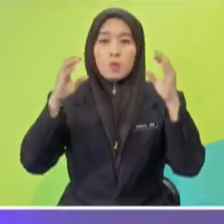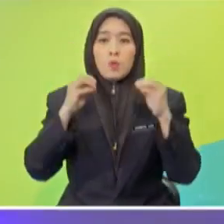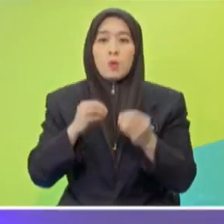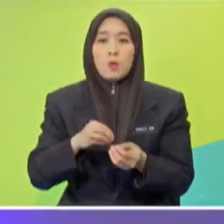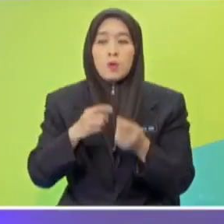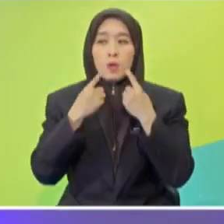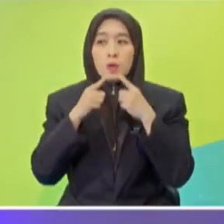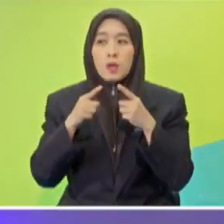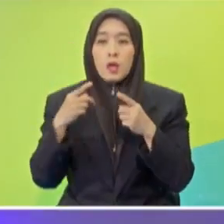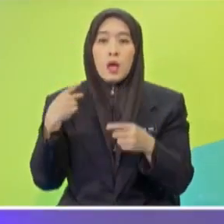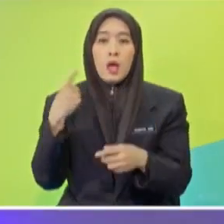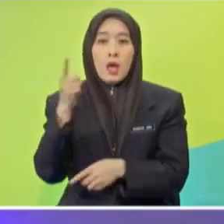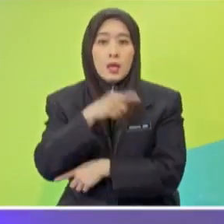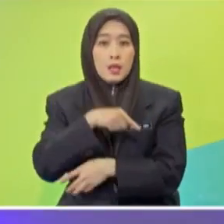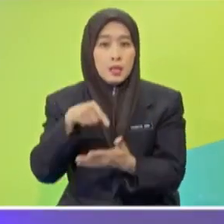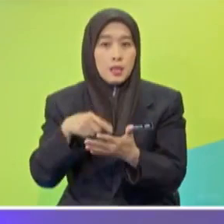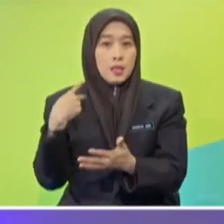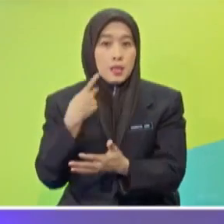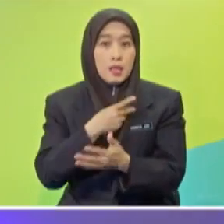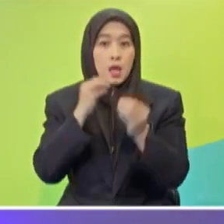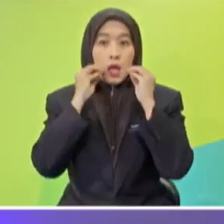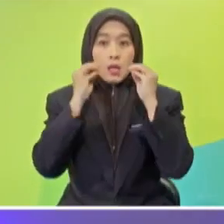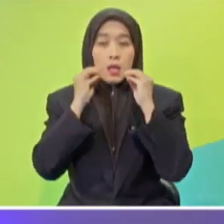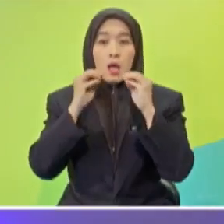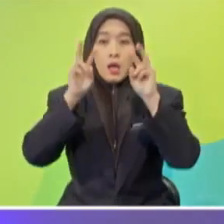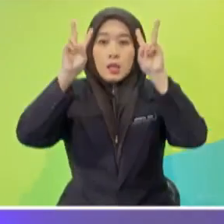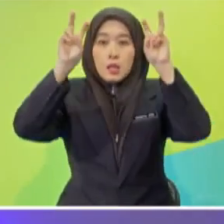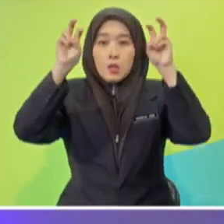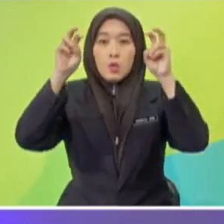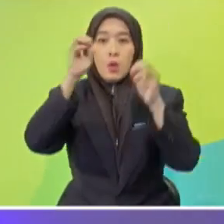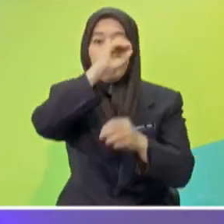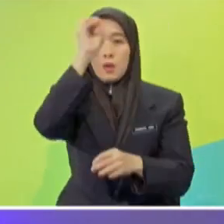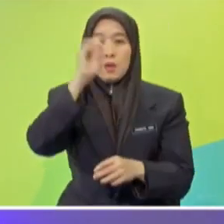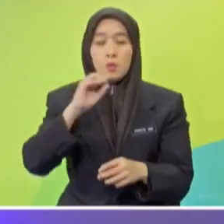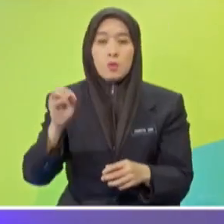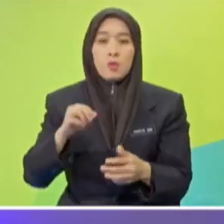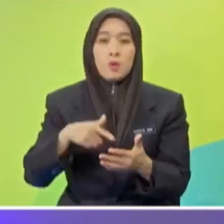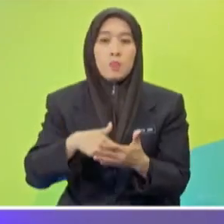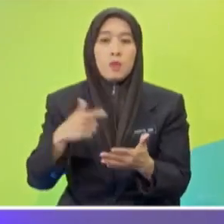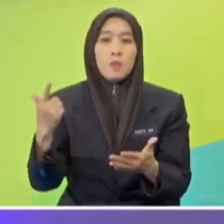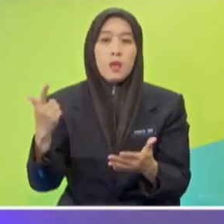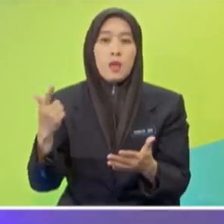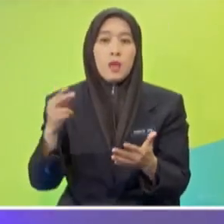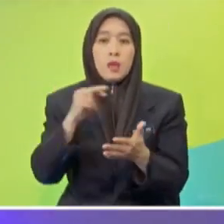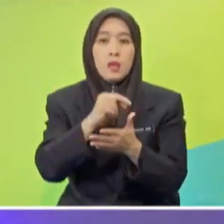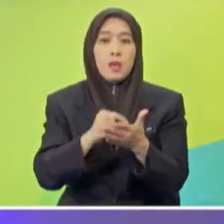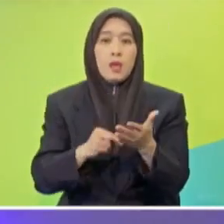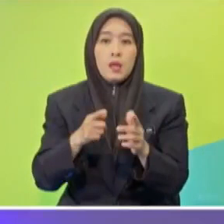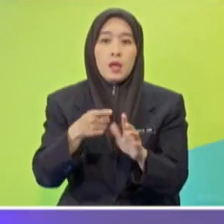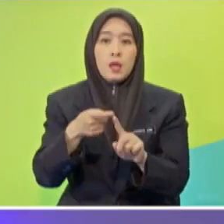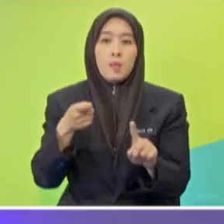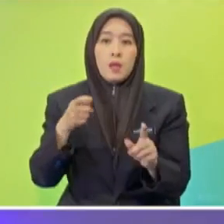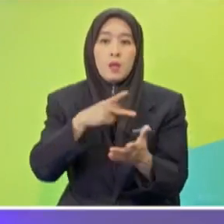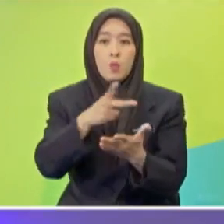tajuk peratus tapi menentukan nilai bagi peraturan sehingga melebihi 100-100 daripada kuantity dalam